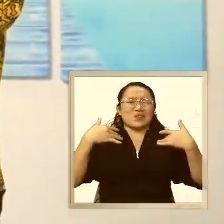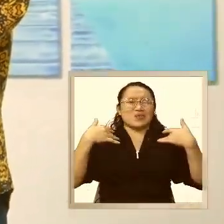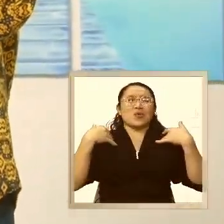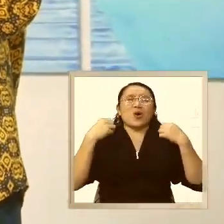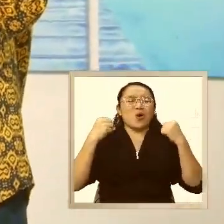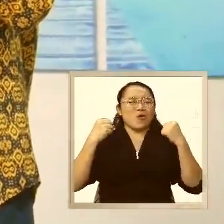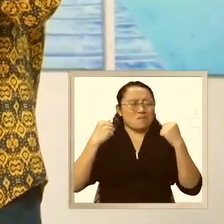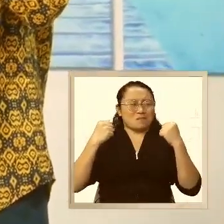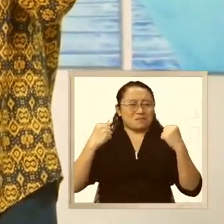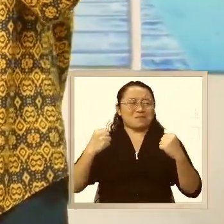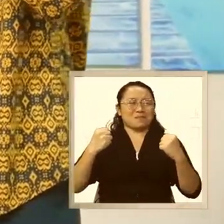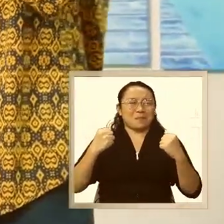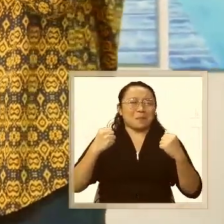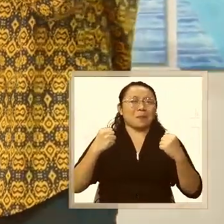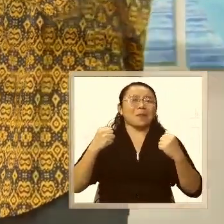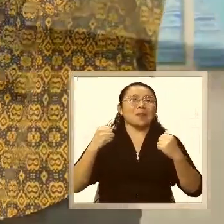is